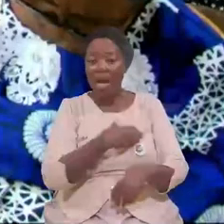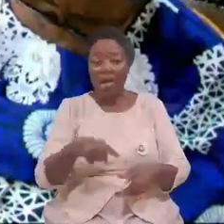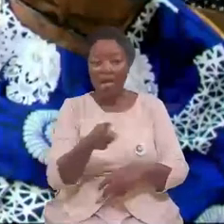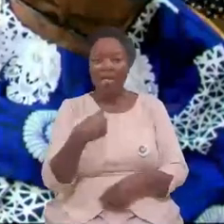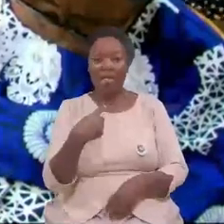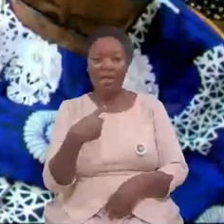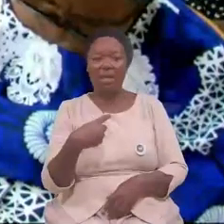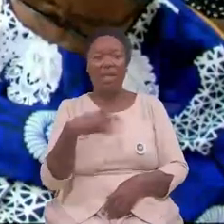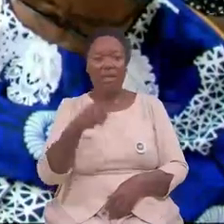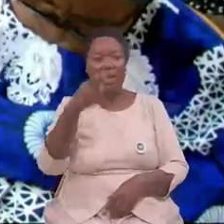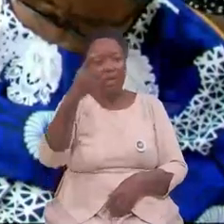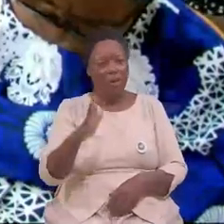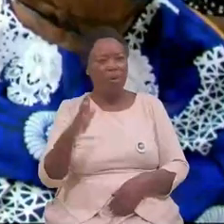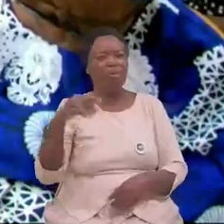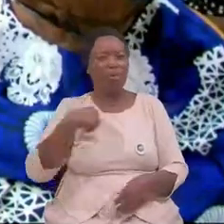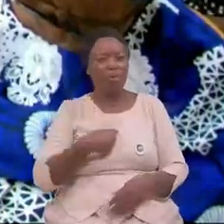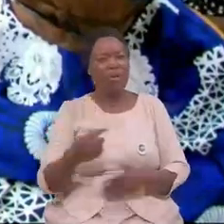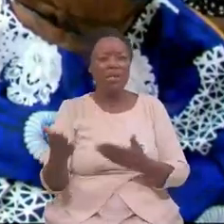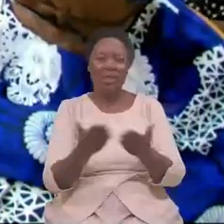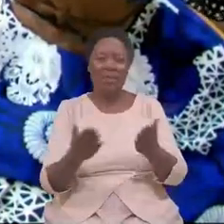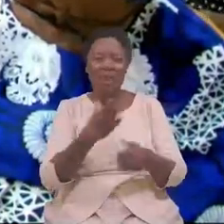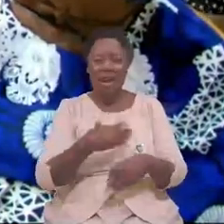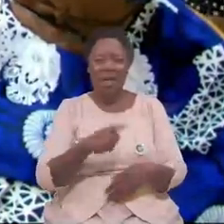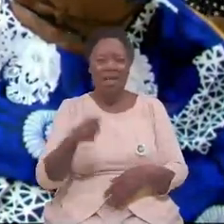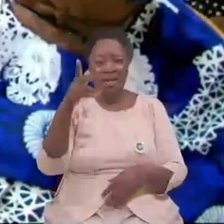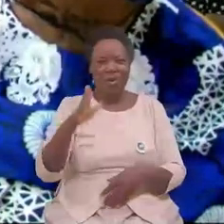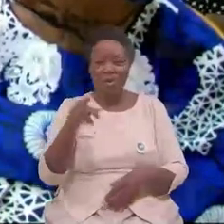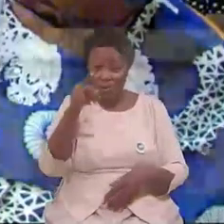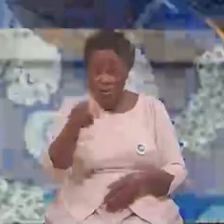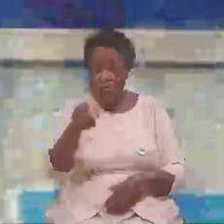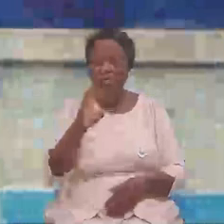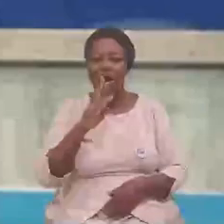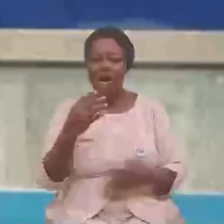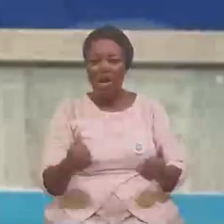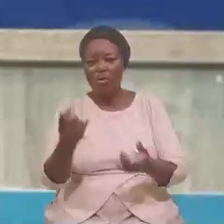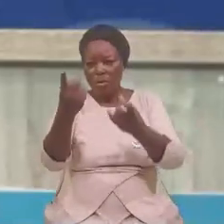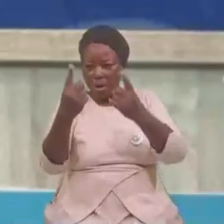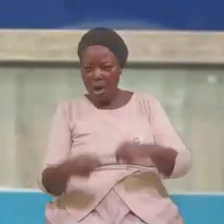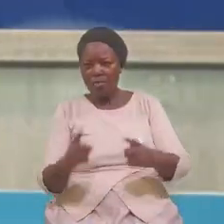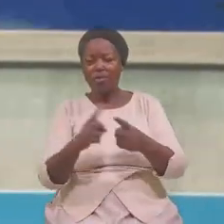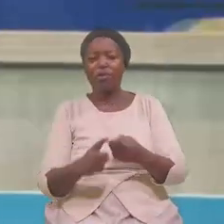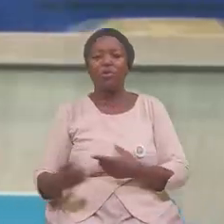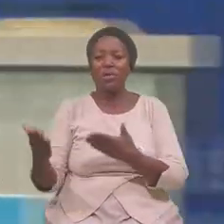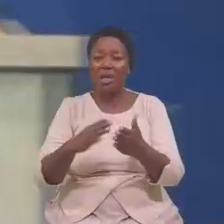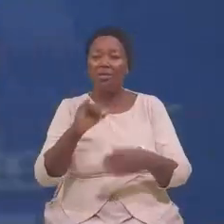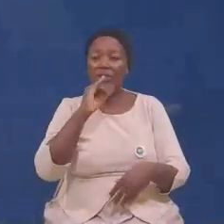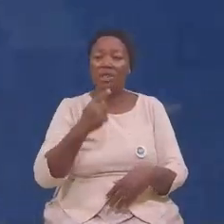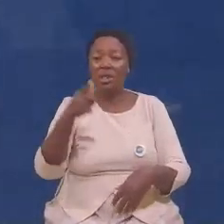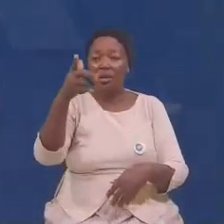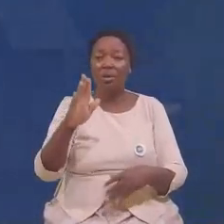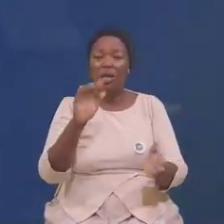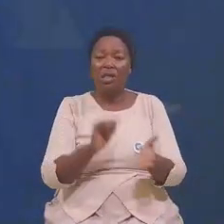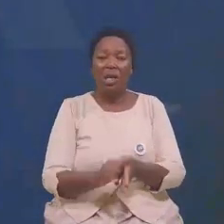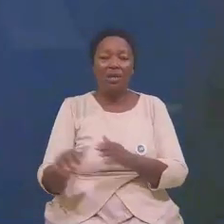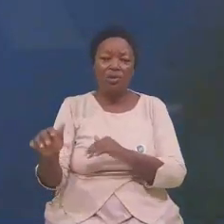le Dieu que nous servons, le Dieu que tu es venu servir maintenant, il est le Dieu qui